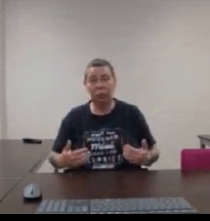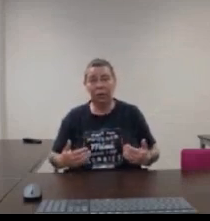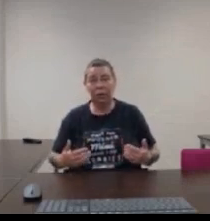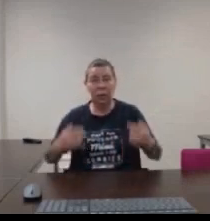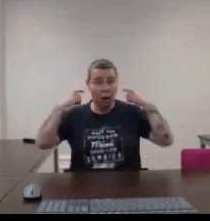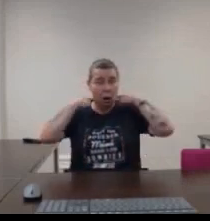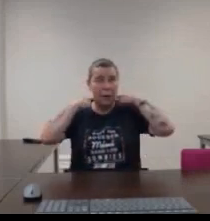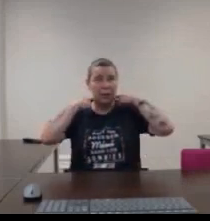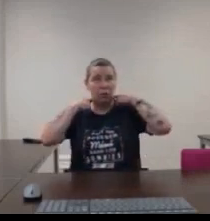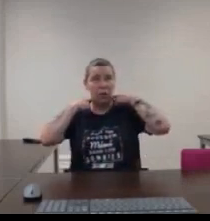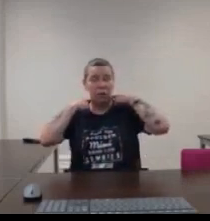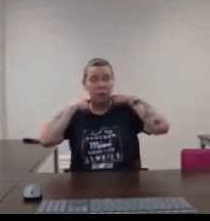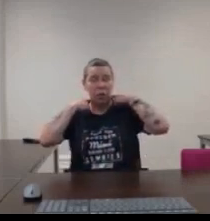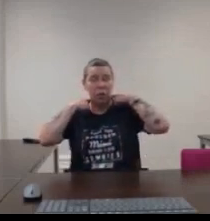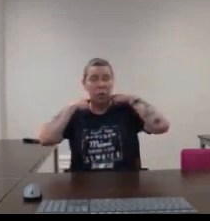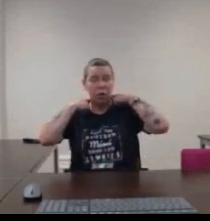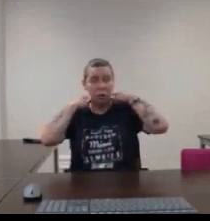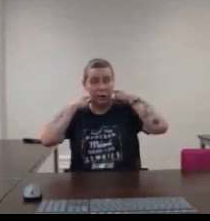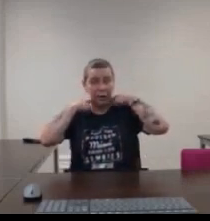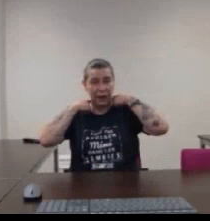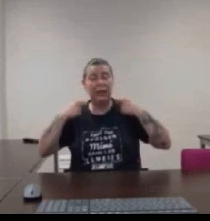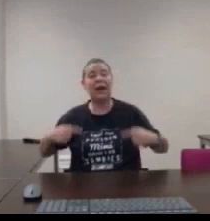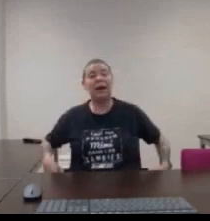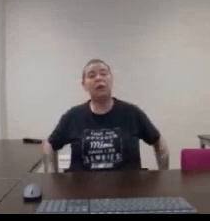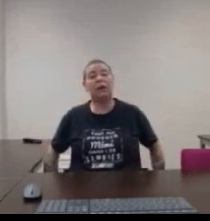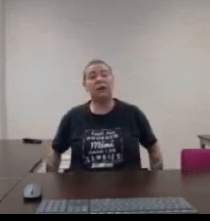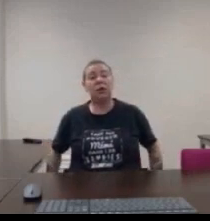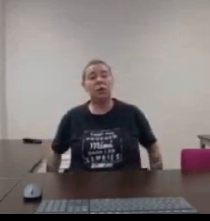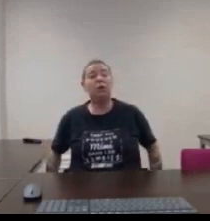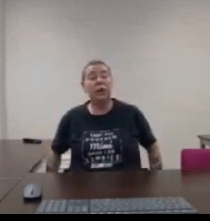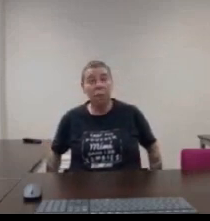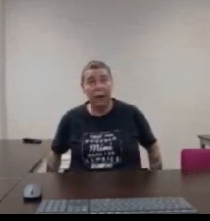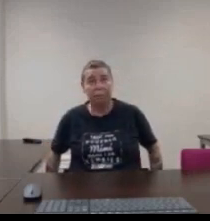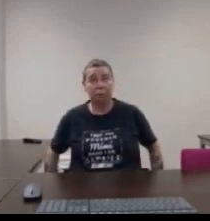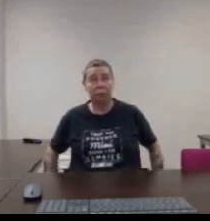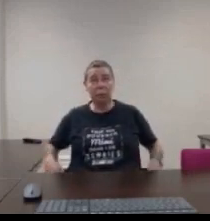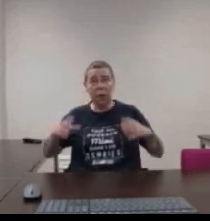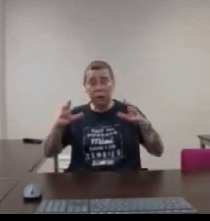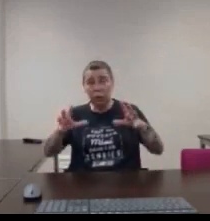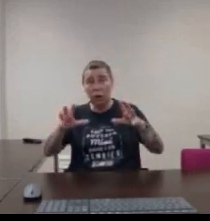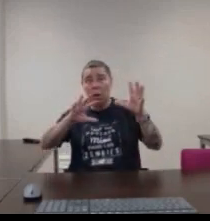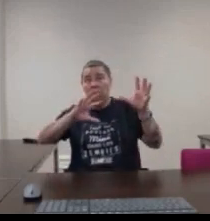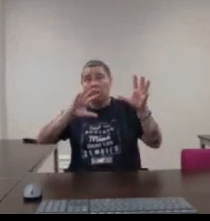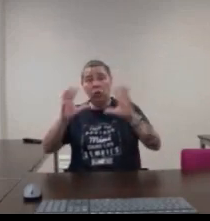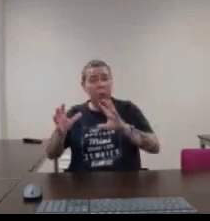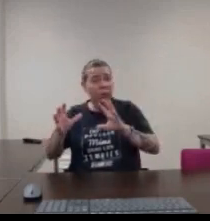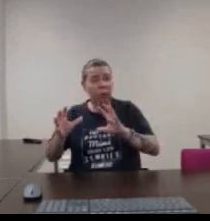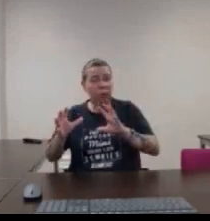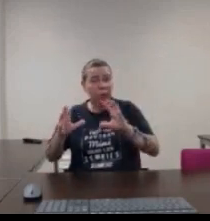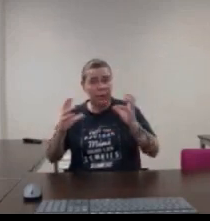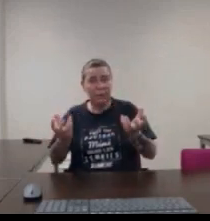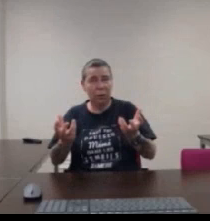dans la posture assise, en particulier au niveau des cervicales et en particulier au niveau des lombaires. Donc,